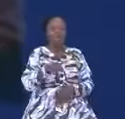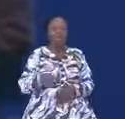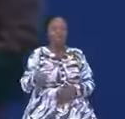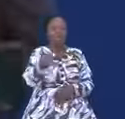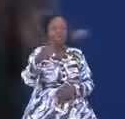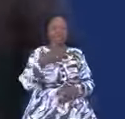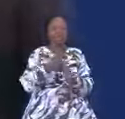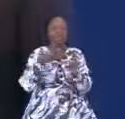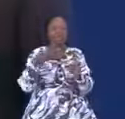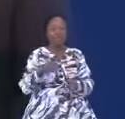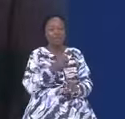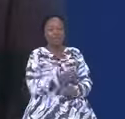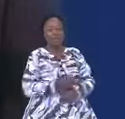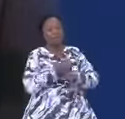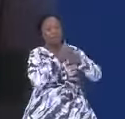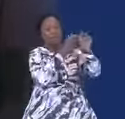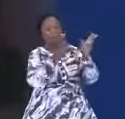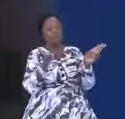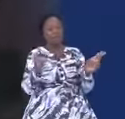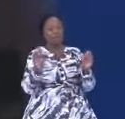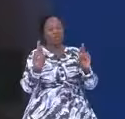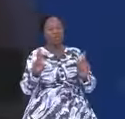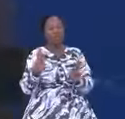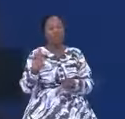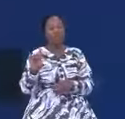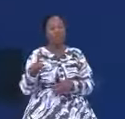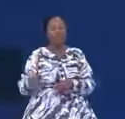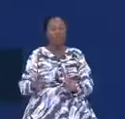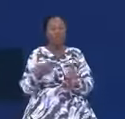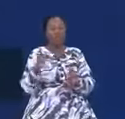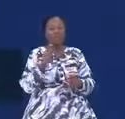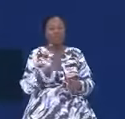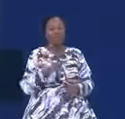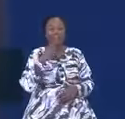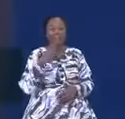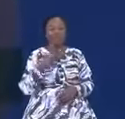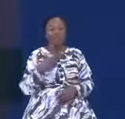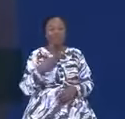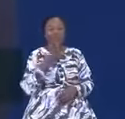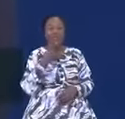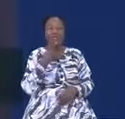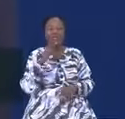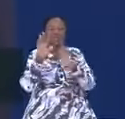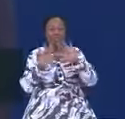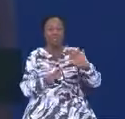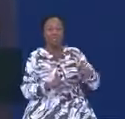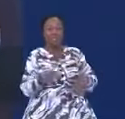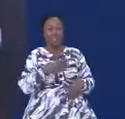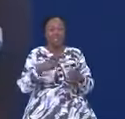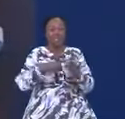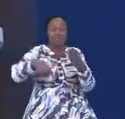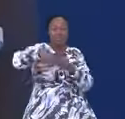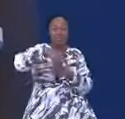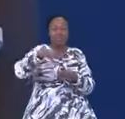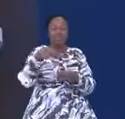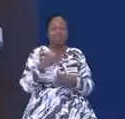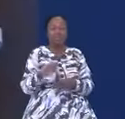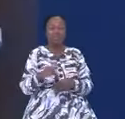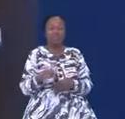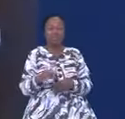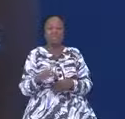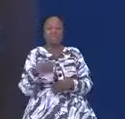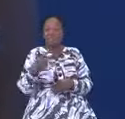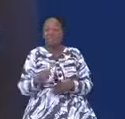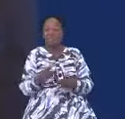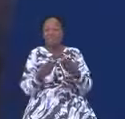par le chemin de la mer rouge pour contourner le d'hommes le